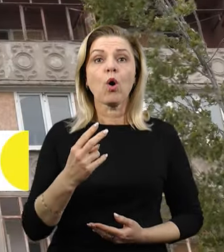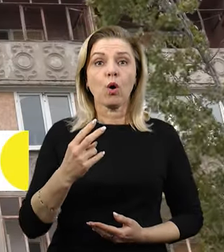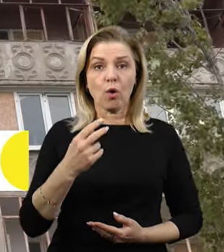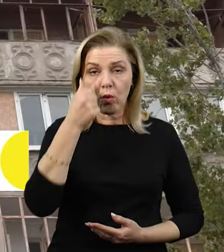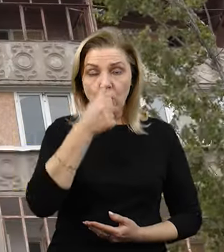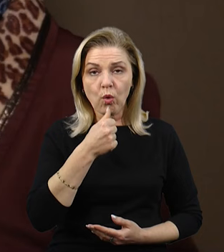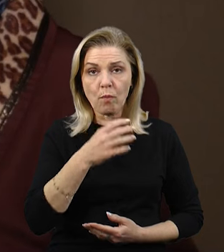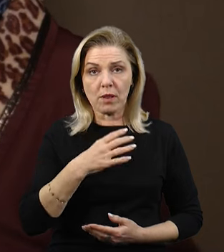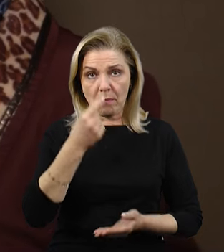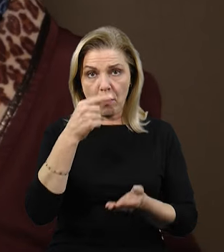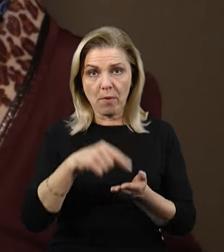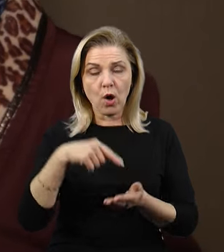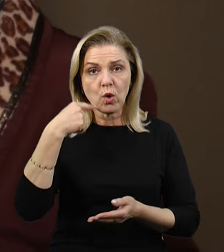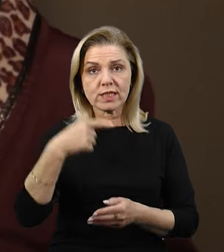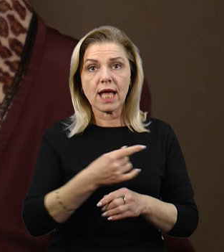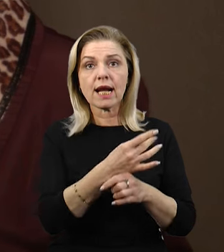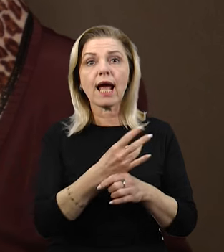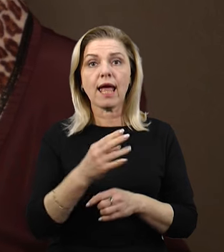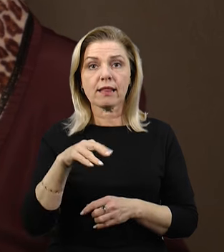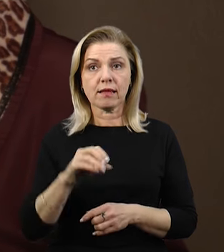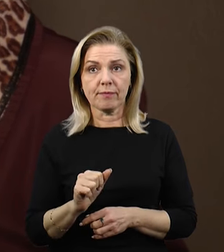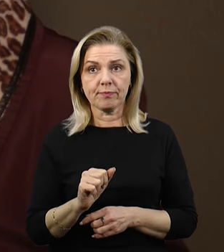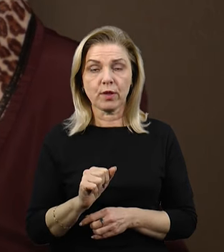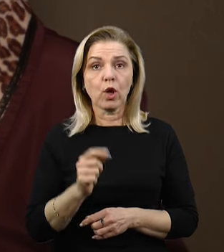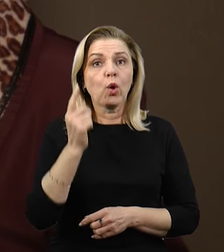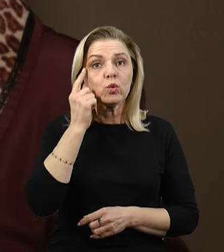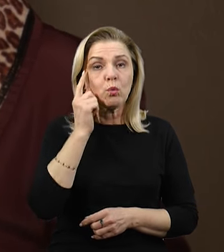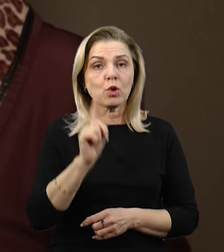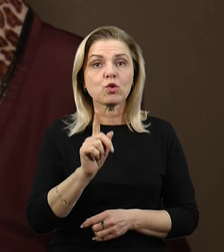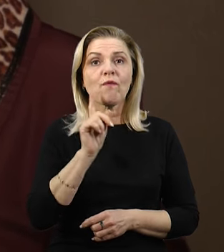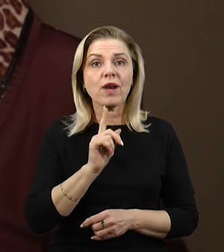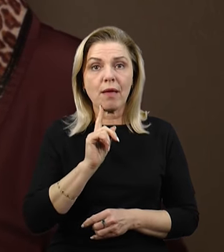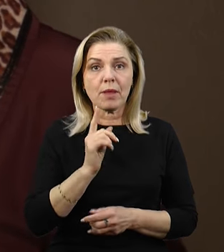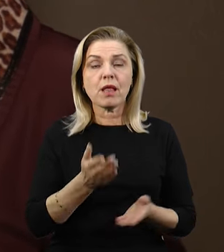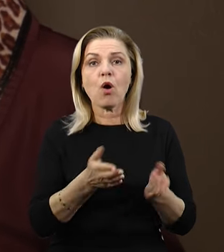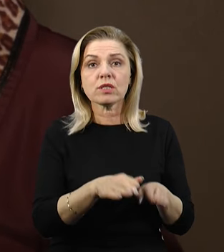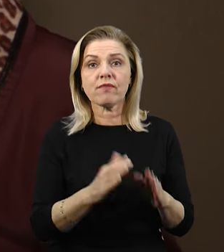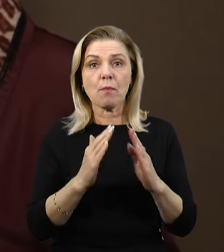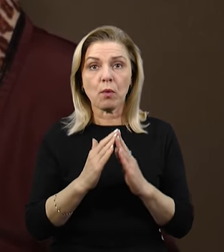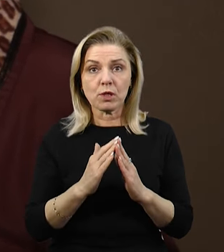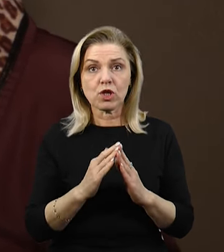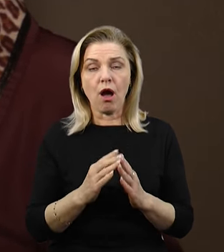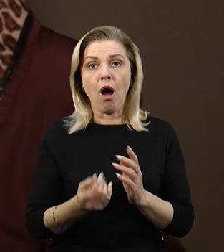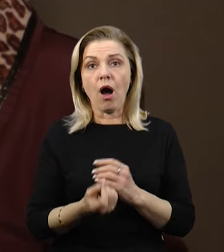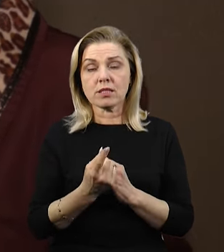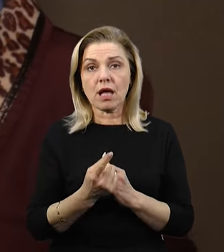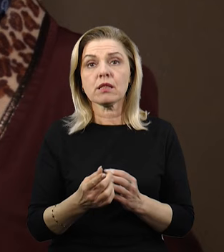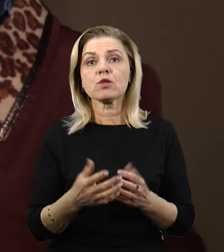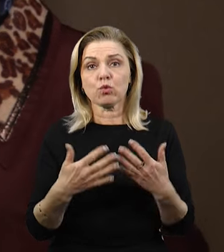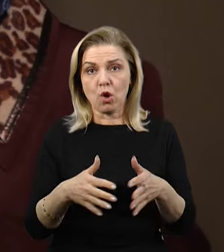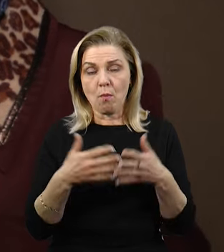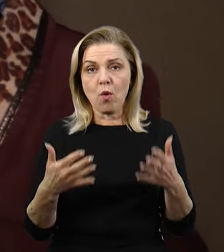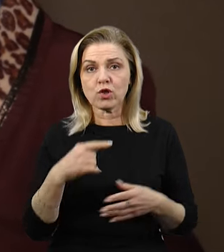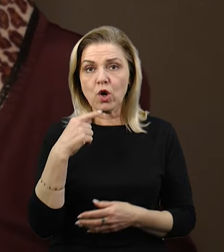російська ракета. Думали, що ми временно покидаємо поміщення. Оказалось, вже більше года пройшло, от год і місяць вже ми, як